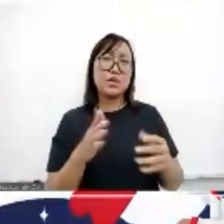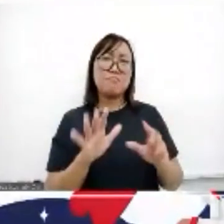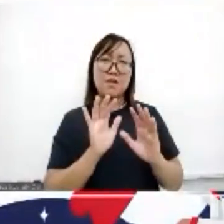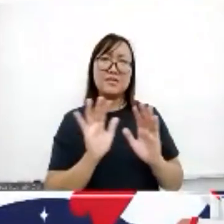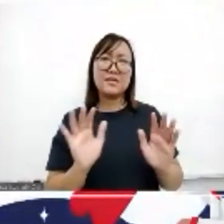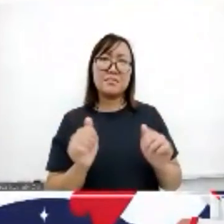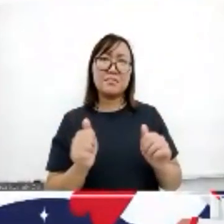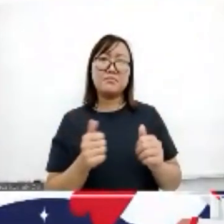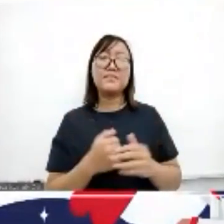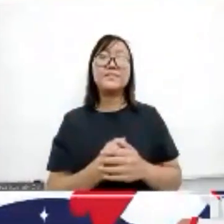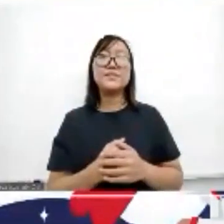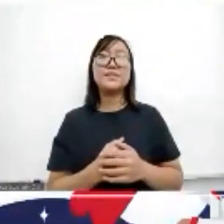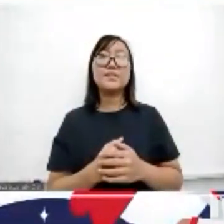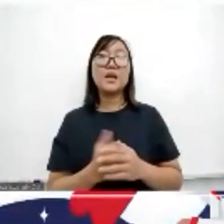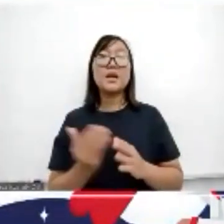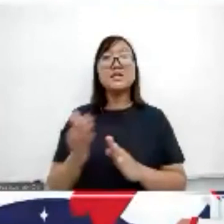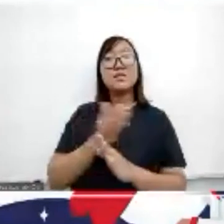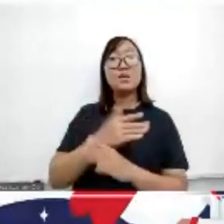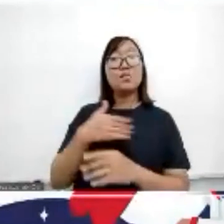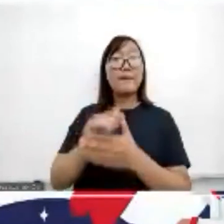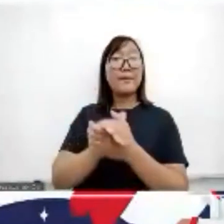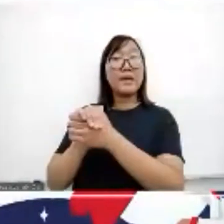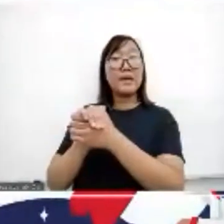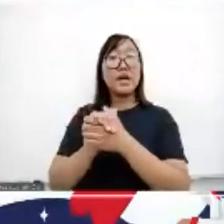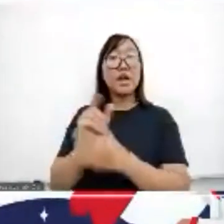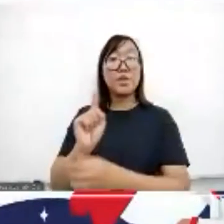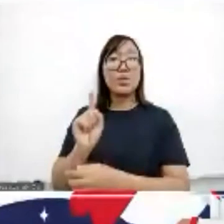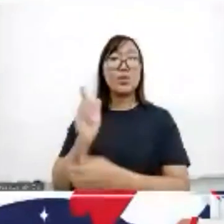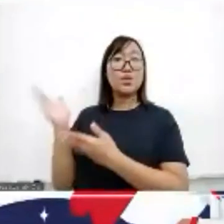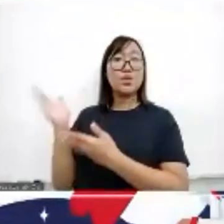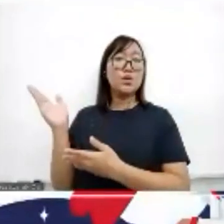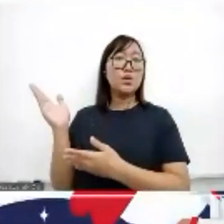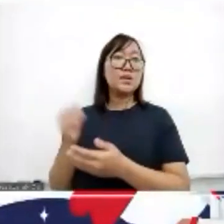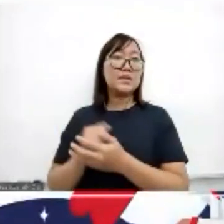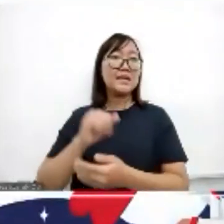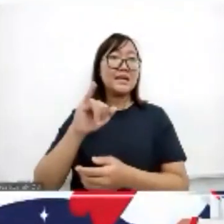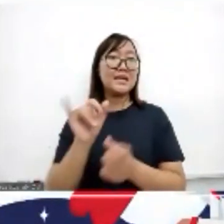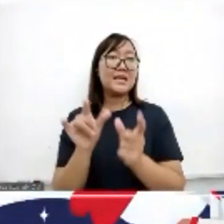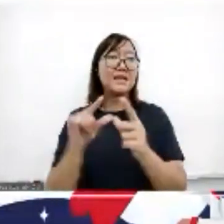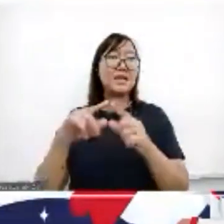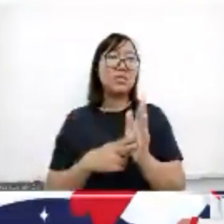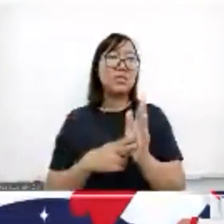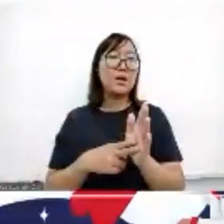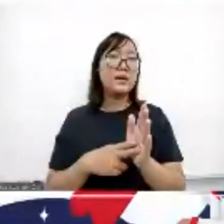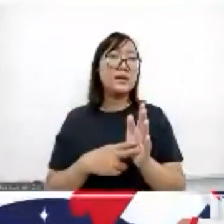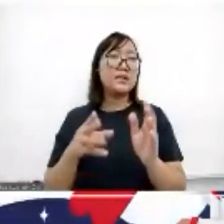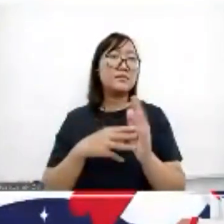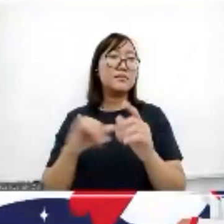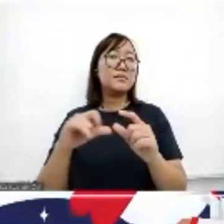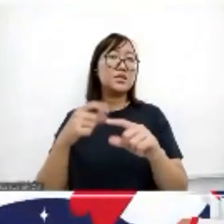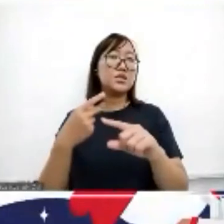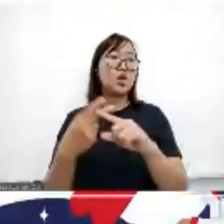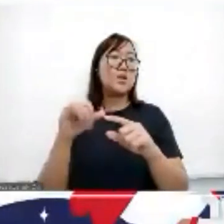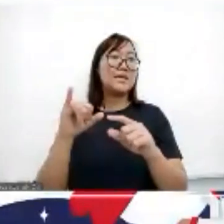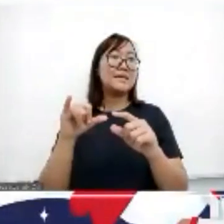ini namanya Iwan Mito zaman es AGM home tapi nama populernya Iwan Buana ya